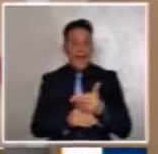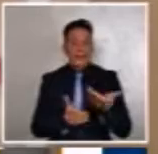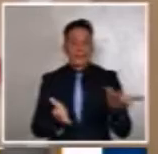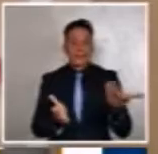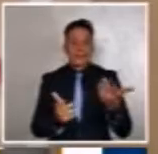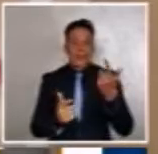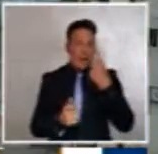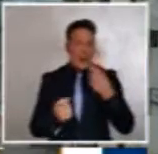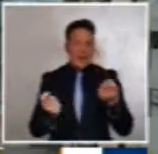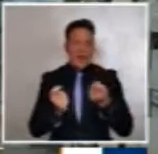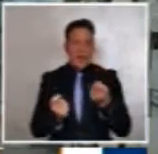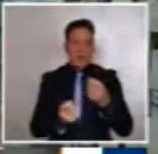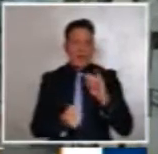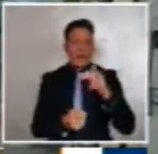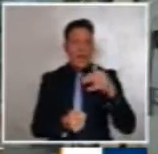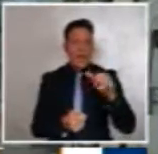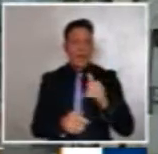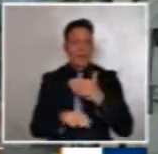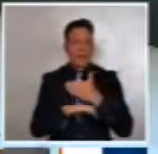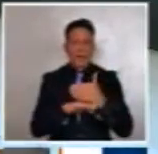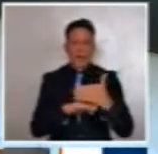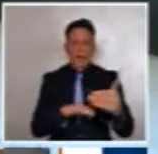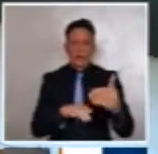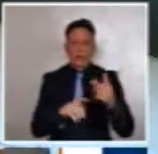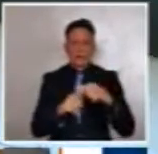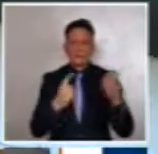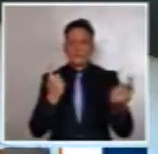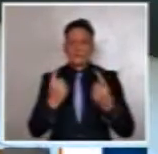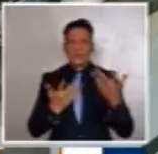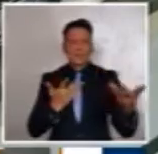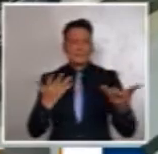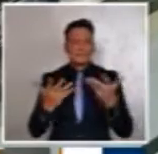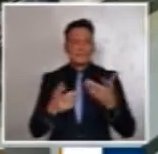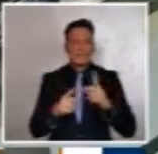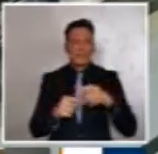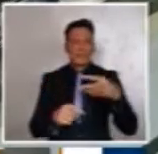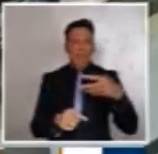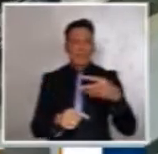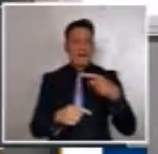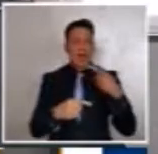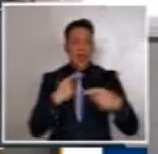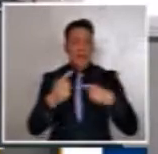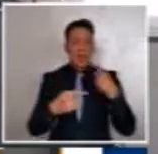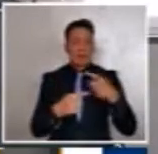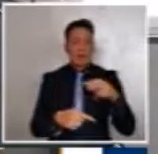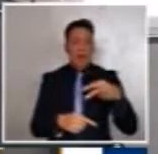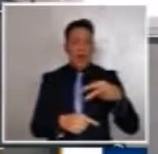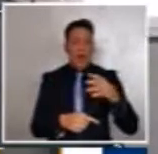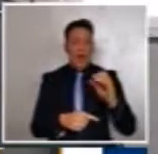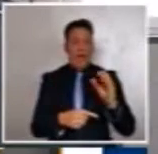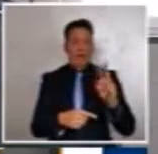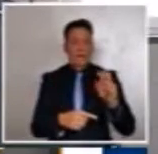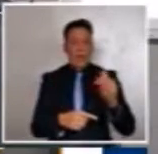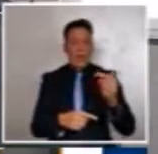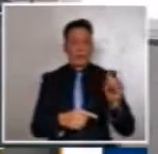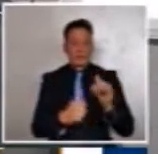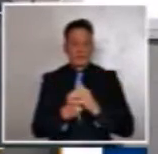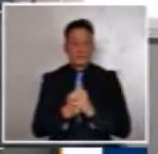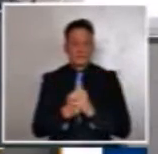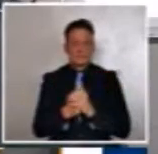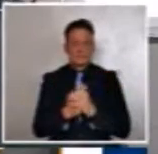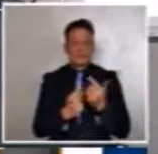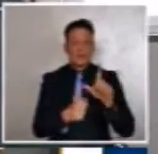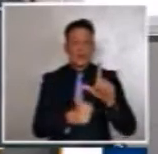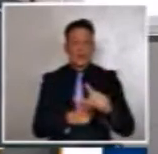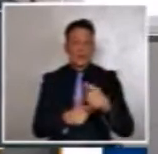dell'INAIL tuttavia in ritardo e categoria spaesata, come da Melfi lamenta Nicola Cavuoti. Se consideriamo che lunedì dovremmo aprire,